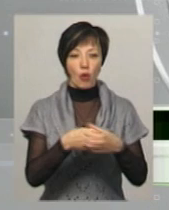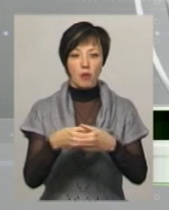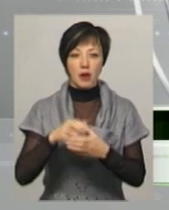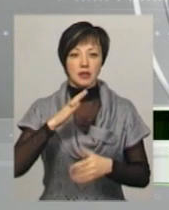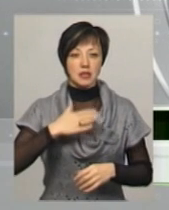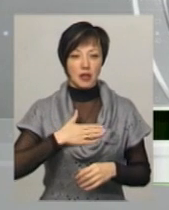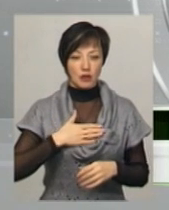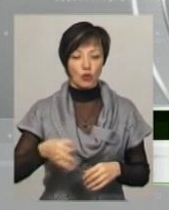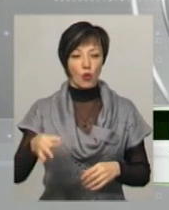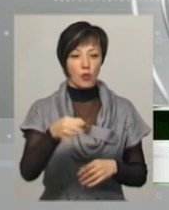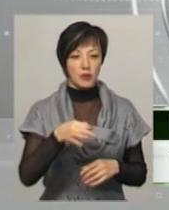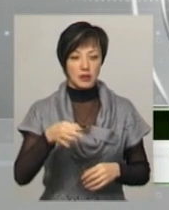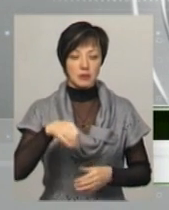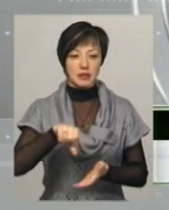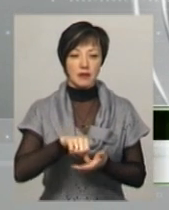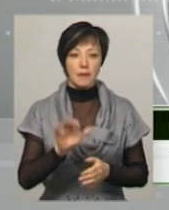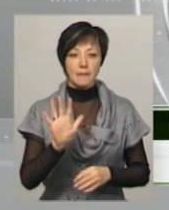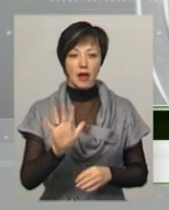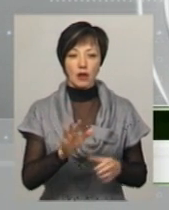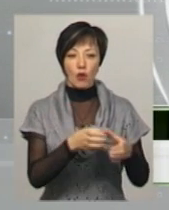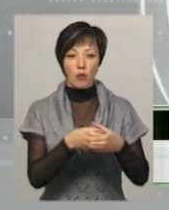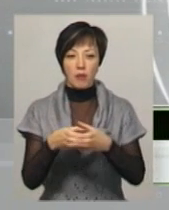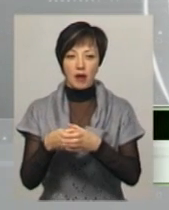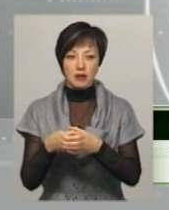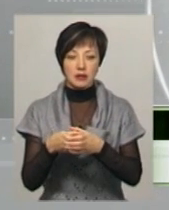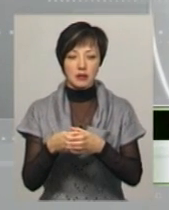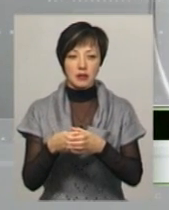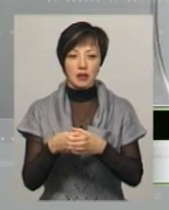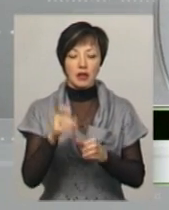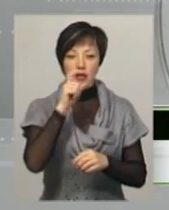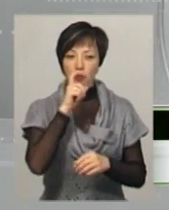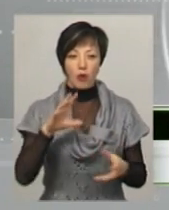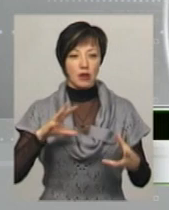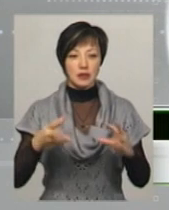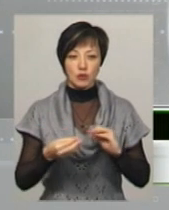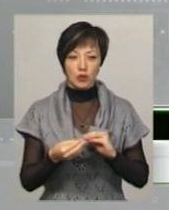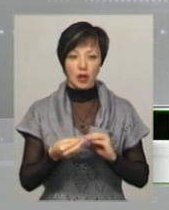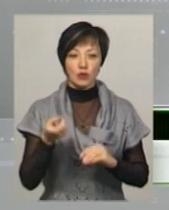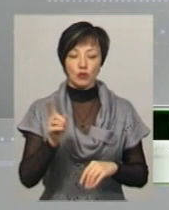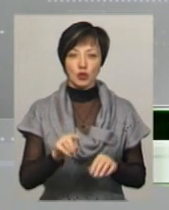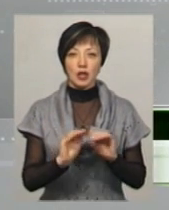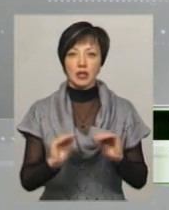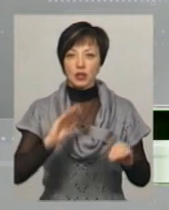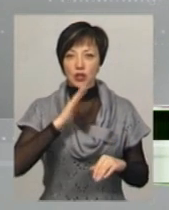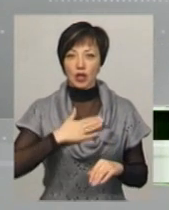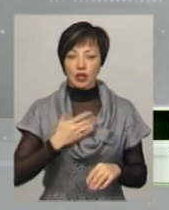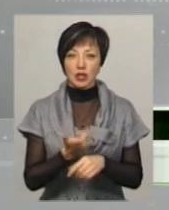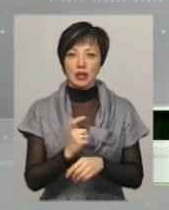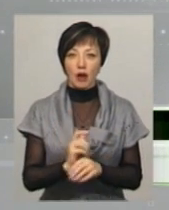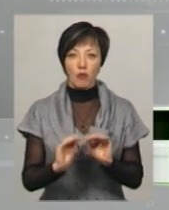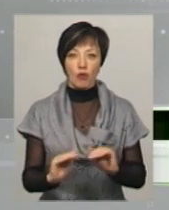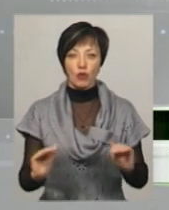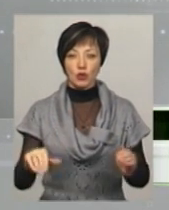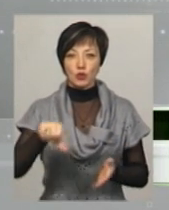Нашу область представляли 5 команд. І ми маємо непоганий результат, тому що діти наші наймолодші. Ці